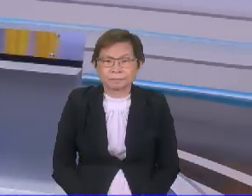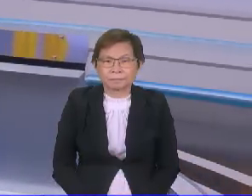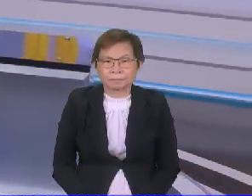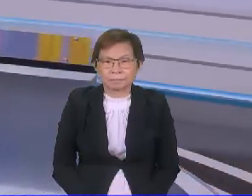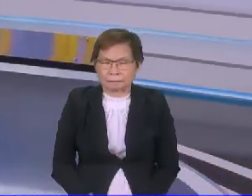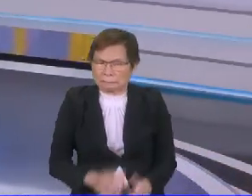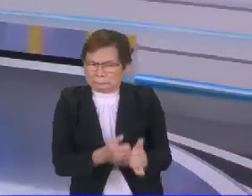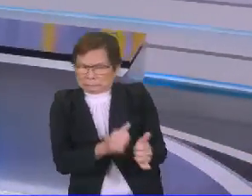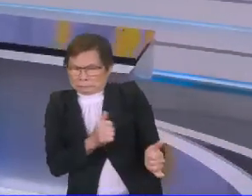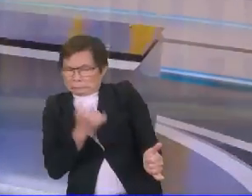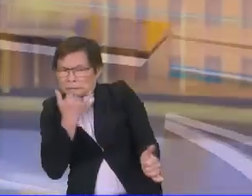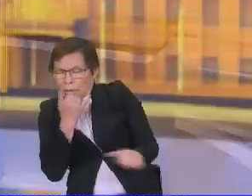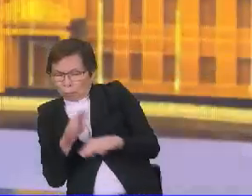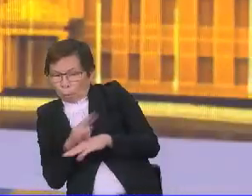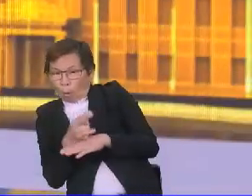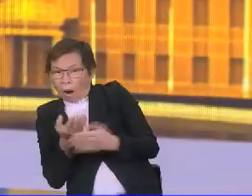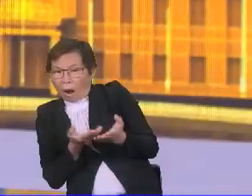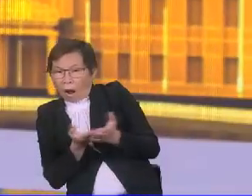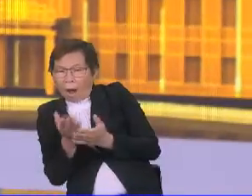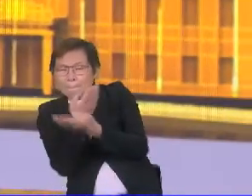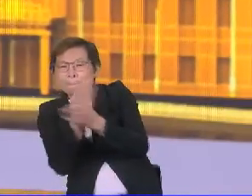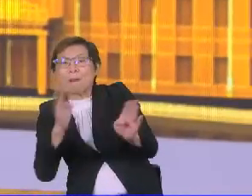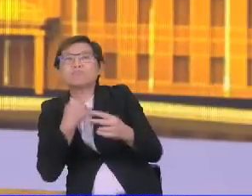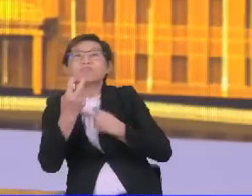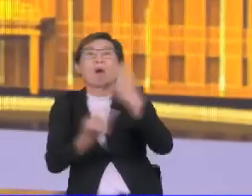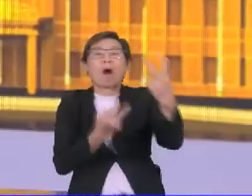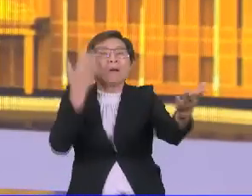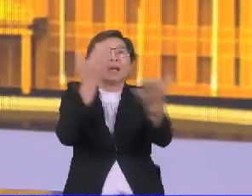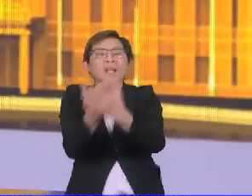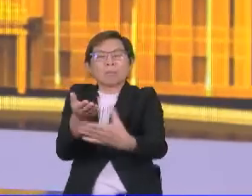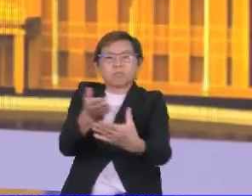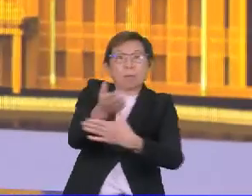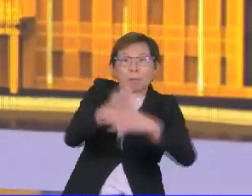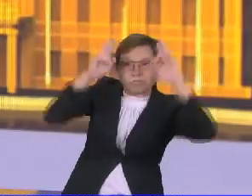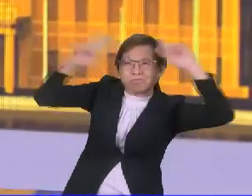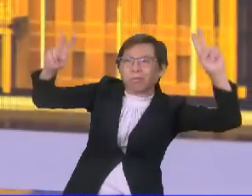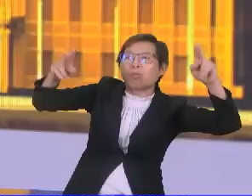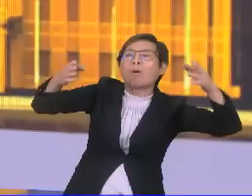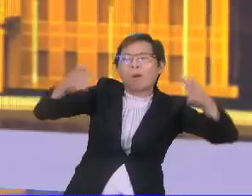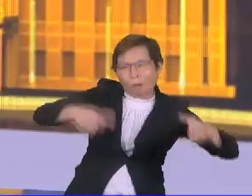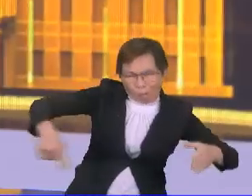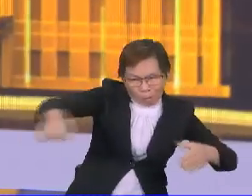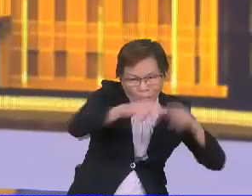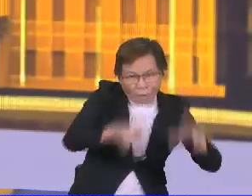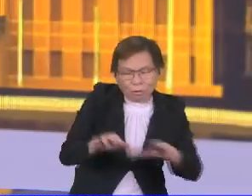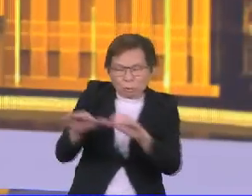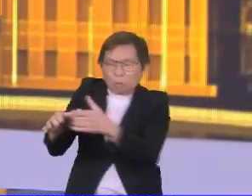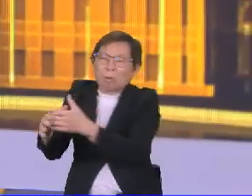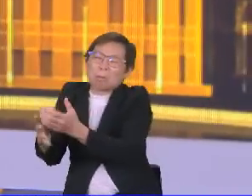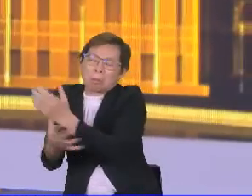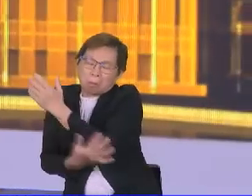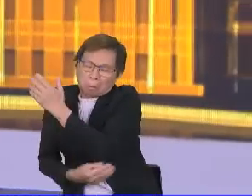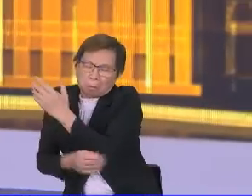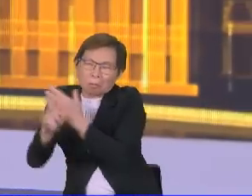Ela salah guna ha kebebasan bersuara hingga menggugat ketentraman awam juga golongan Aslam main